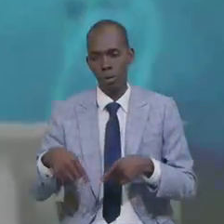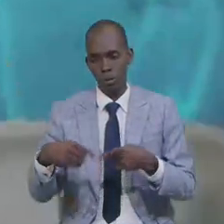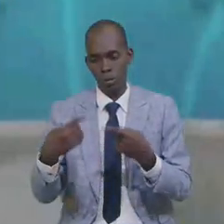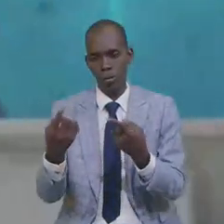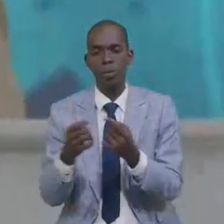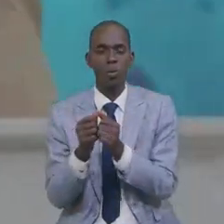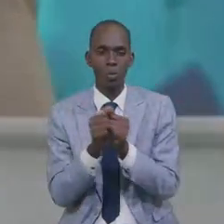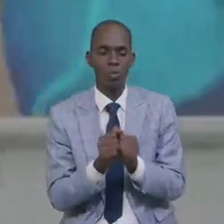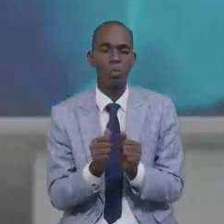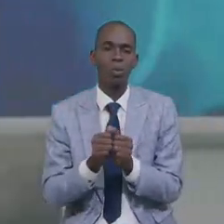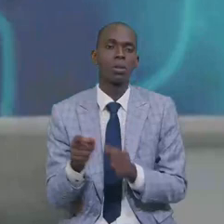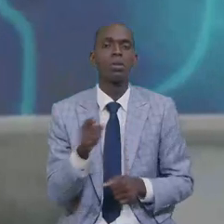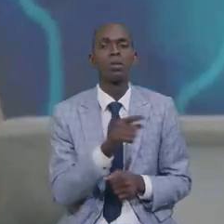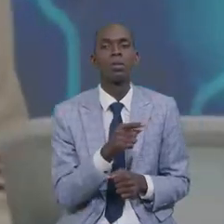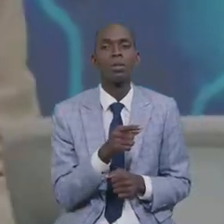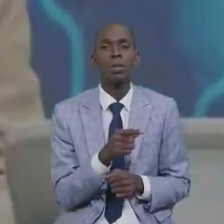j'irai.